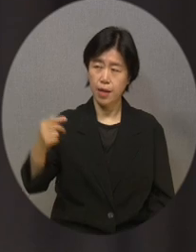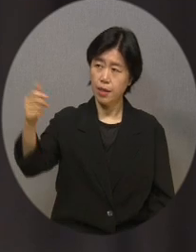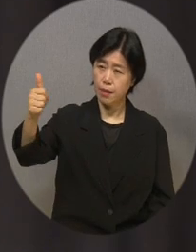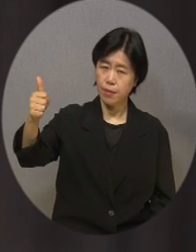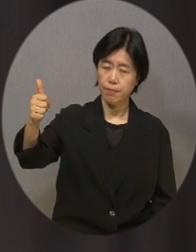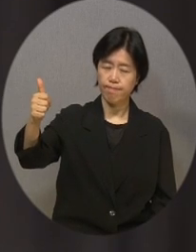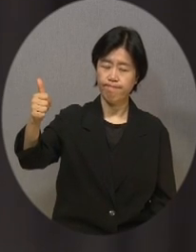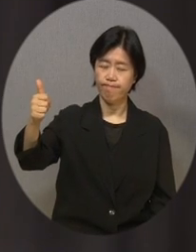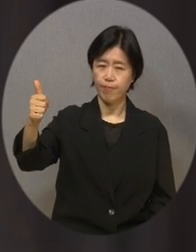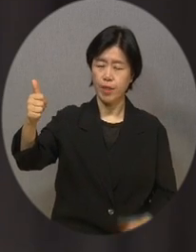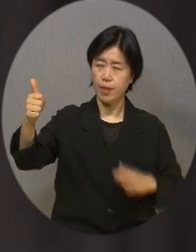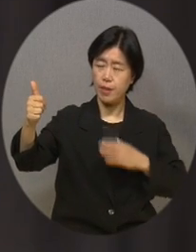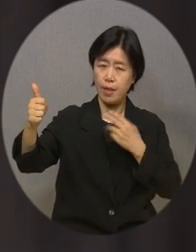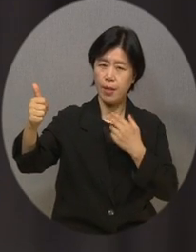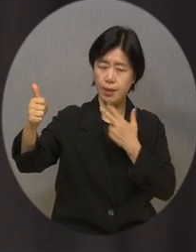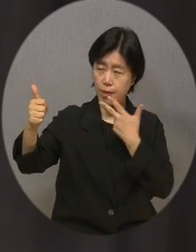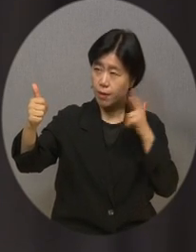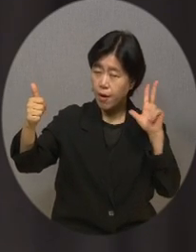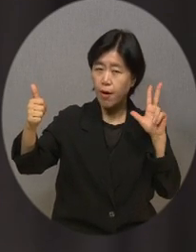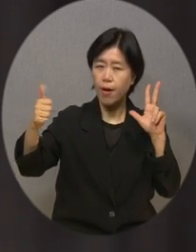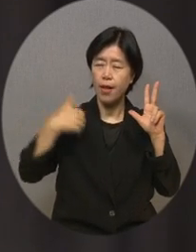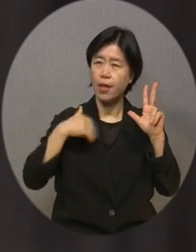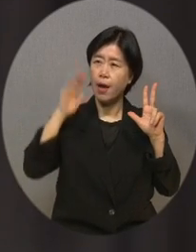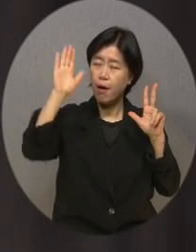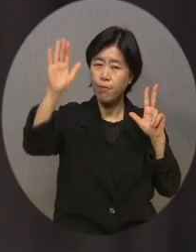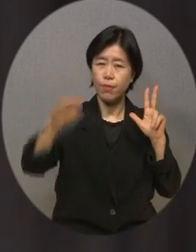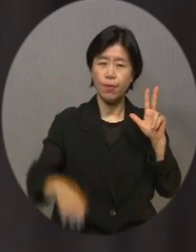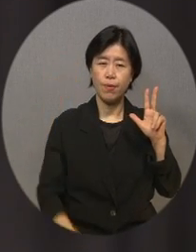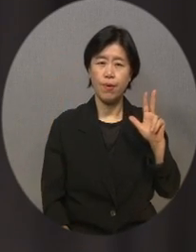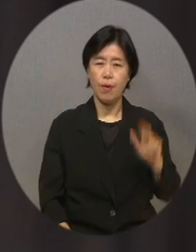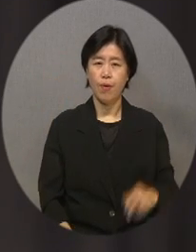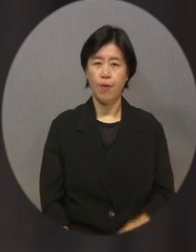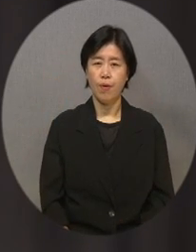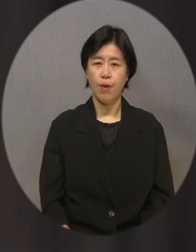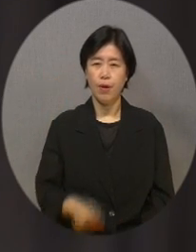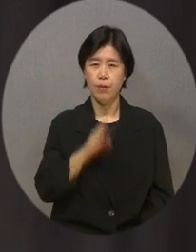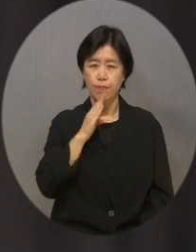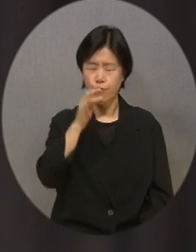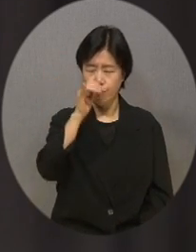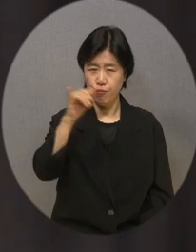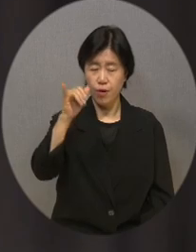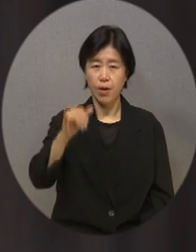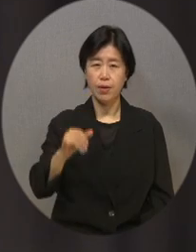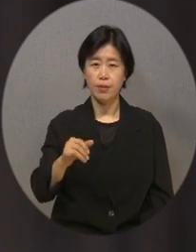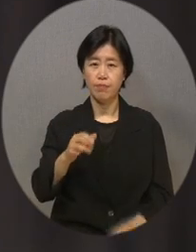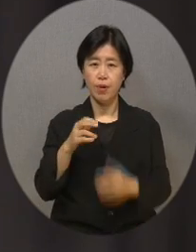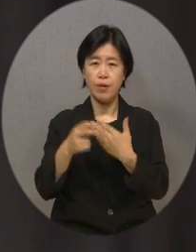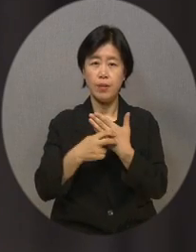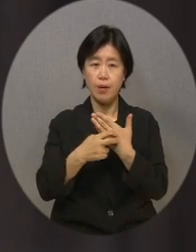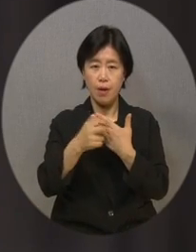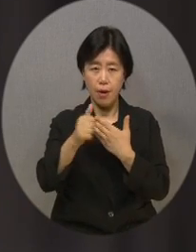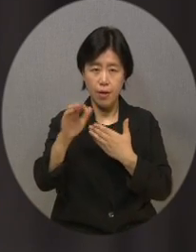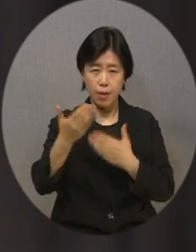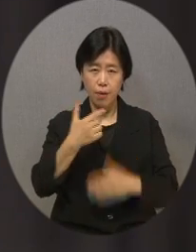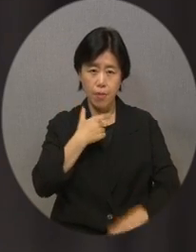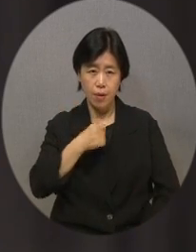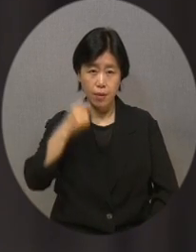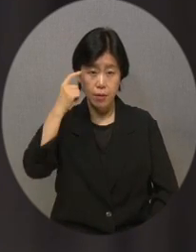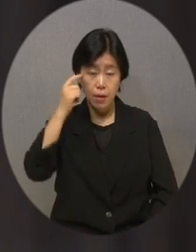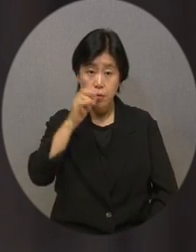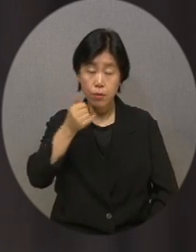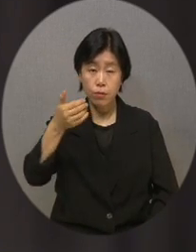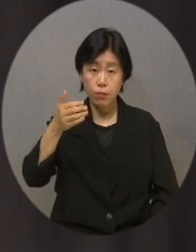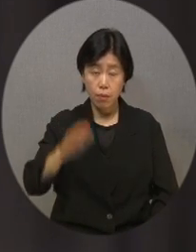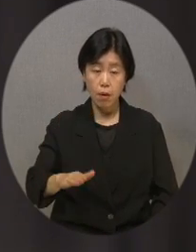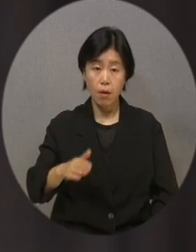사회에 필요로 하는 의사와 인재가 돼야 되겠다 이런 생각을 가짐에도 불구하고 여러 가지 조건에 의해서 지역에서 있을 수